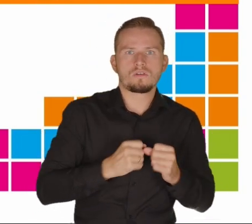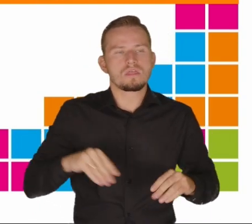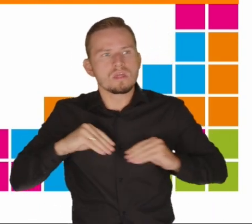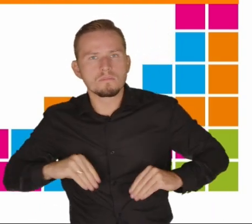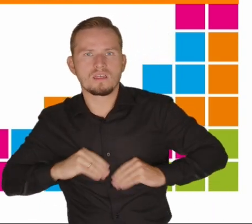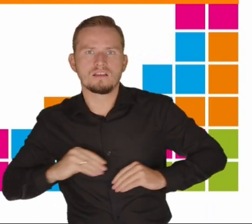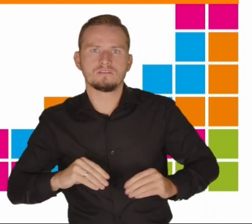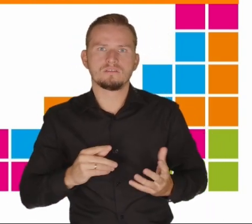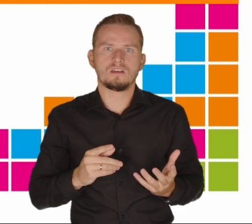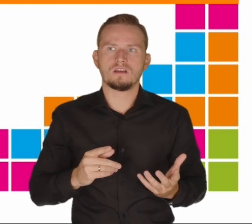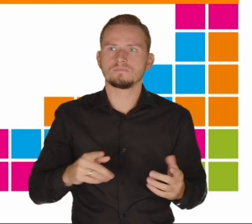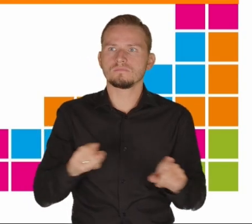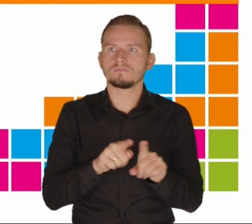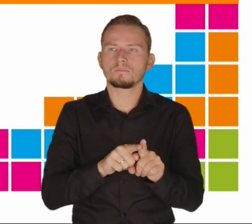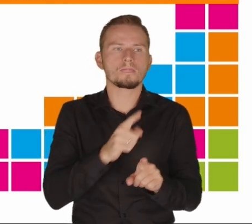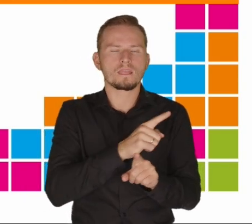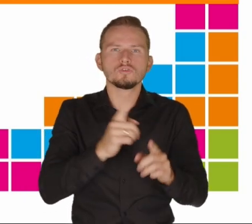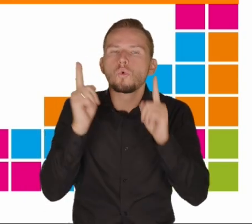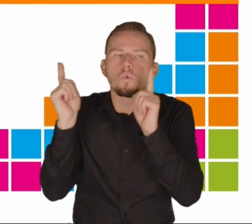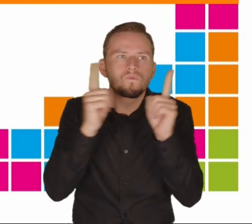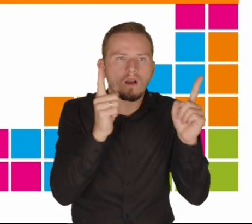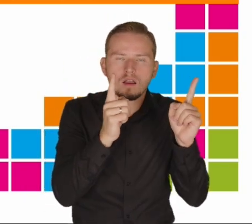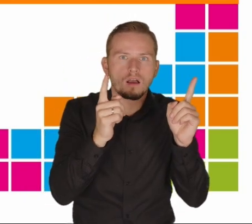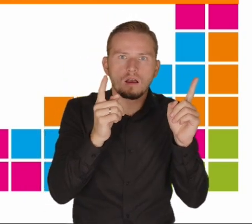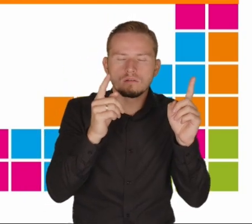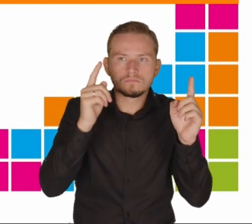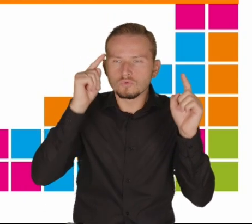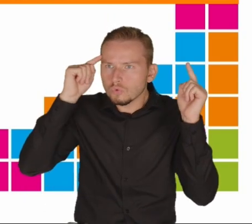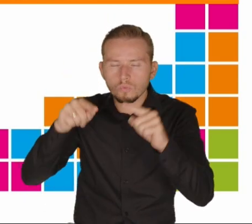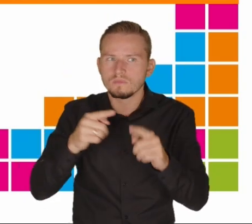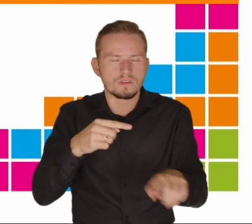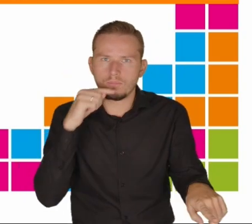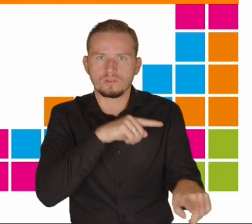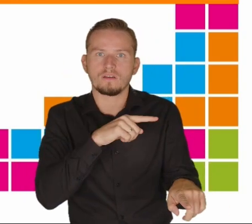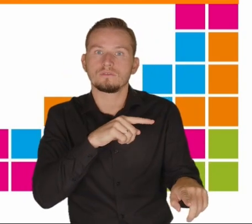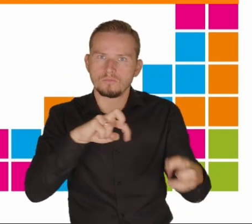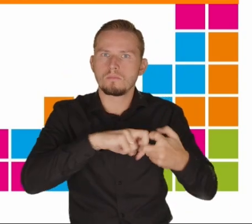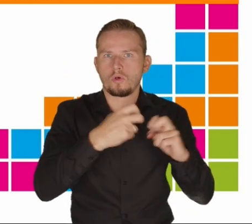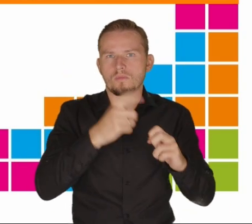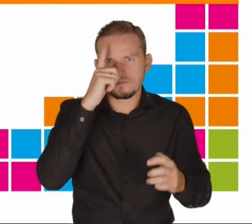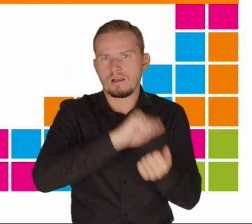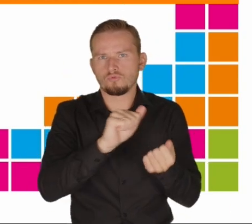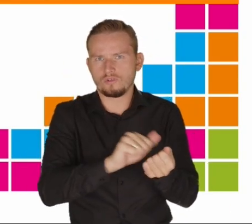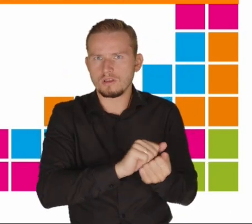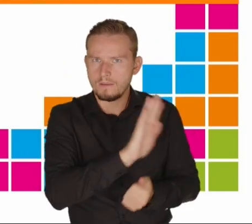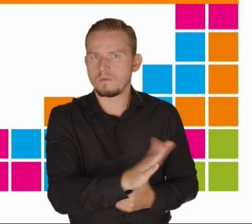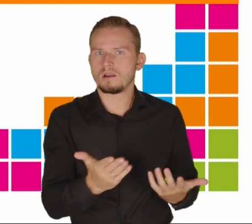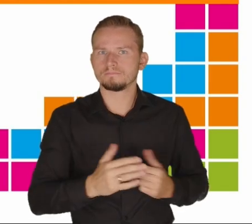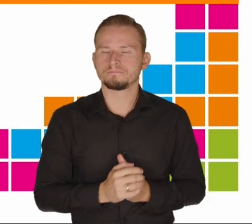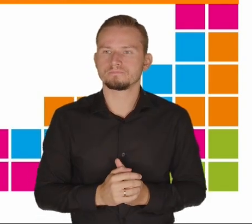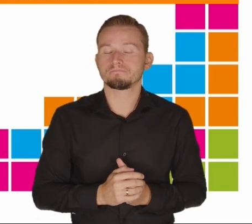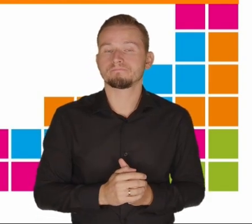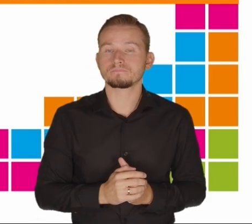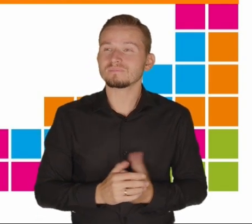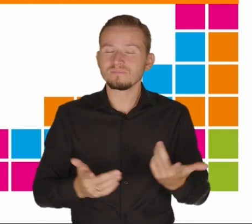nadpobudliwości psychoruchowej z deficytem uwagi. To chciałbym, żebyście Państwo na ten... Pokażę Wam taki slajd nie będziemy